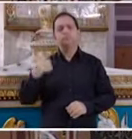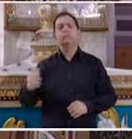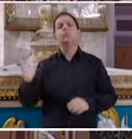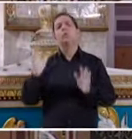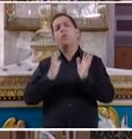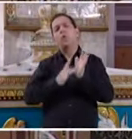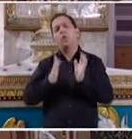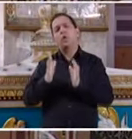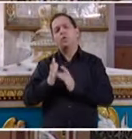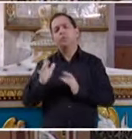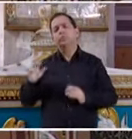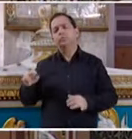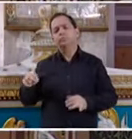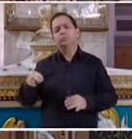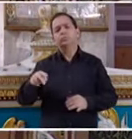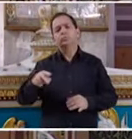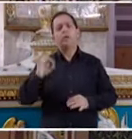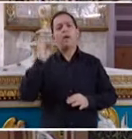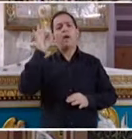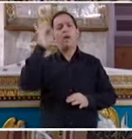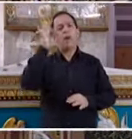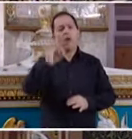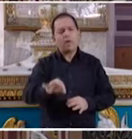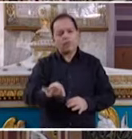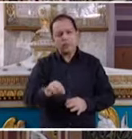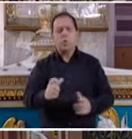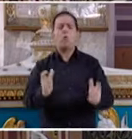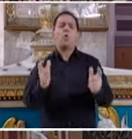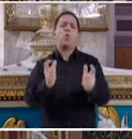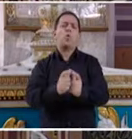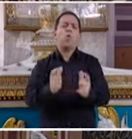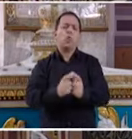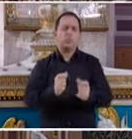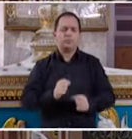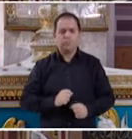εις ερχομένου του Ιησού, εις την ακόμην,